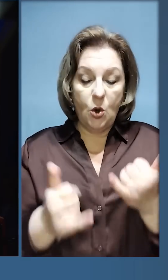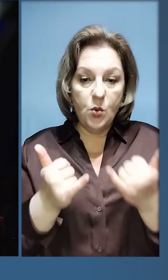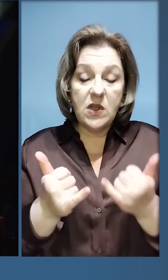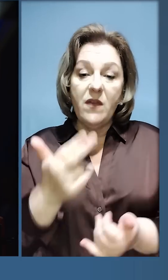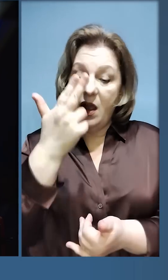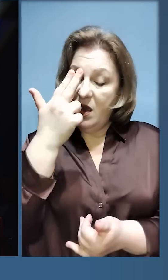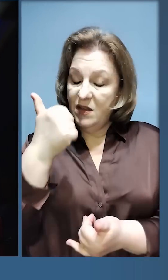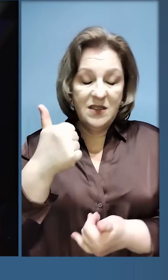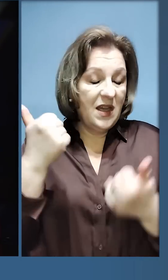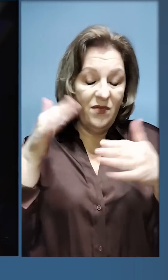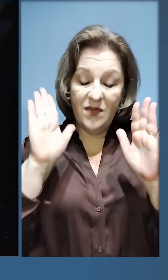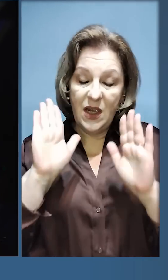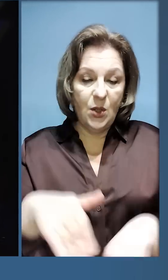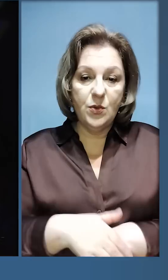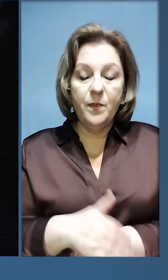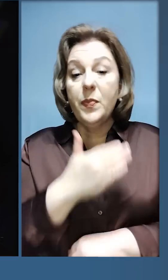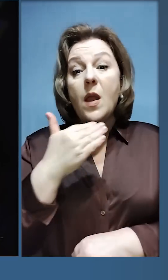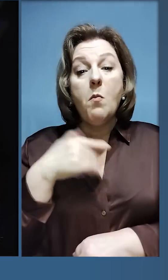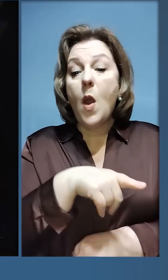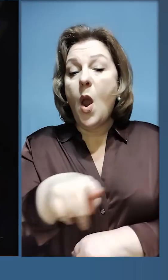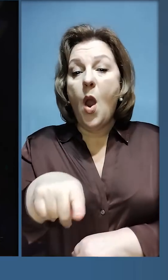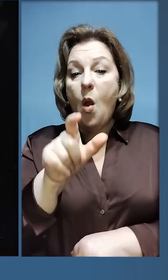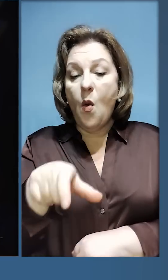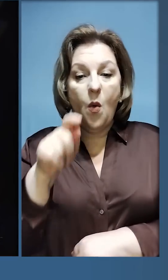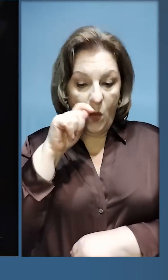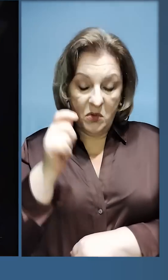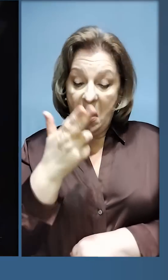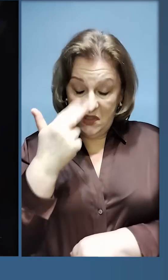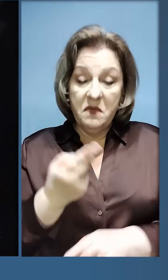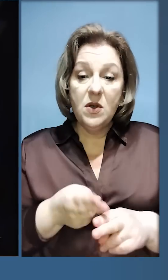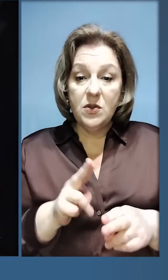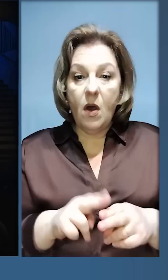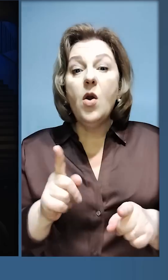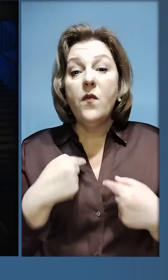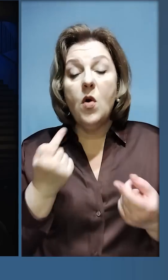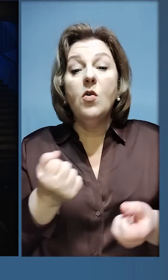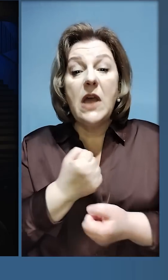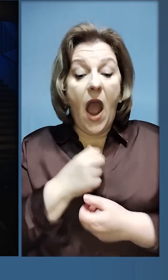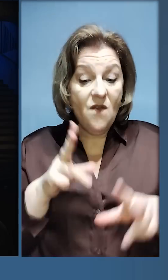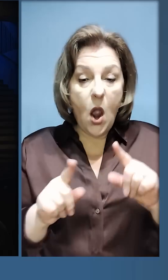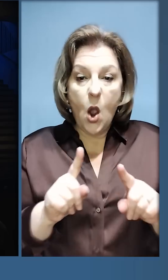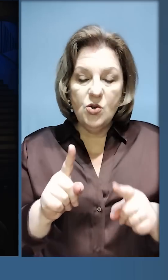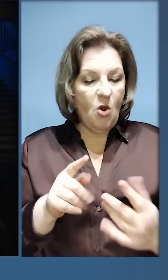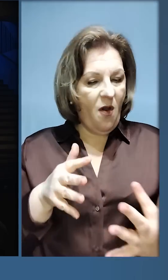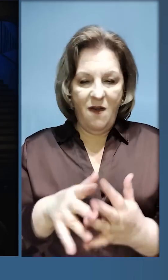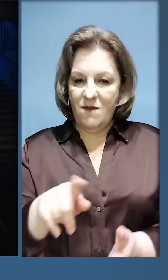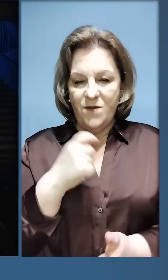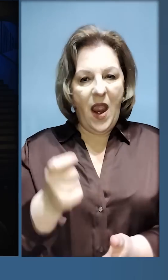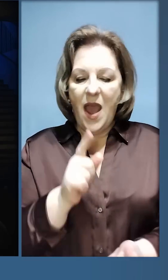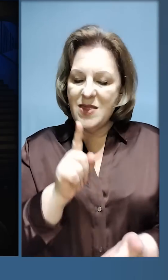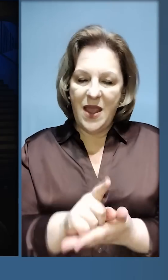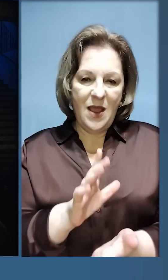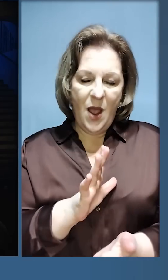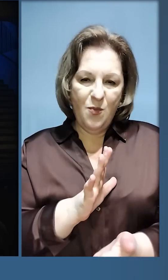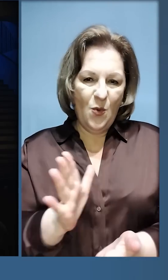означає сьогодні звичку. І багато українців звикли до цього. Я чому кажу «на жаль», тому що я вважаю, що